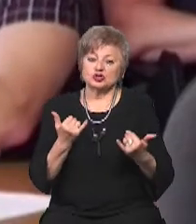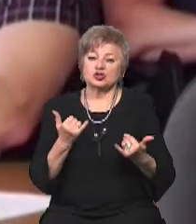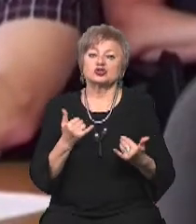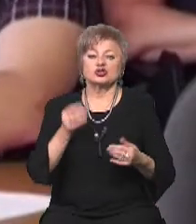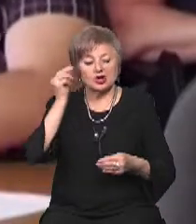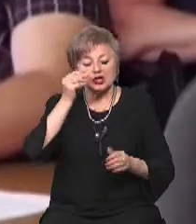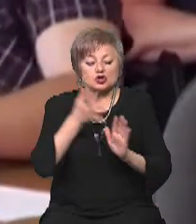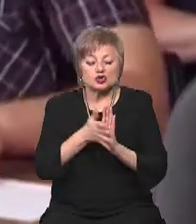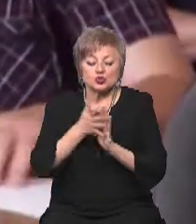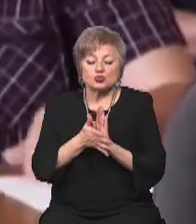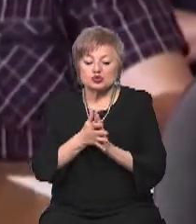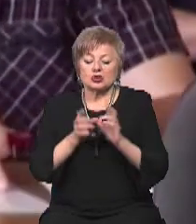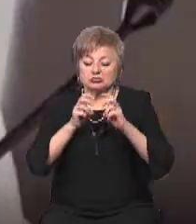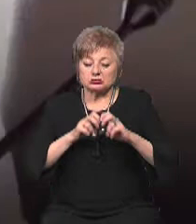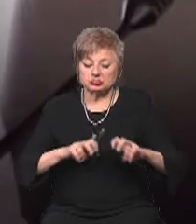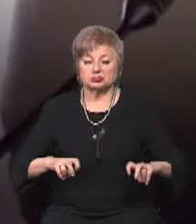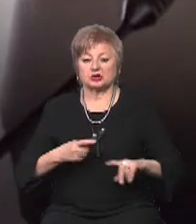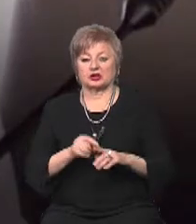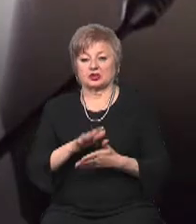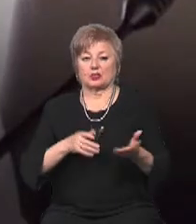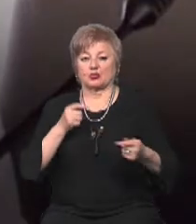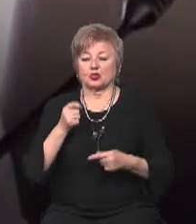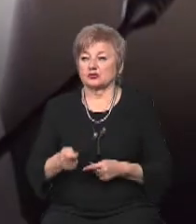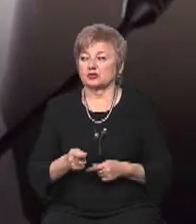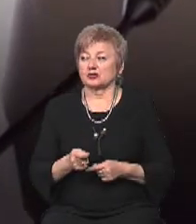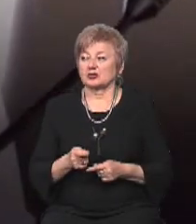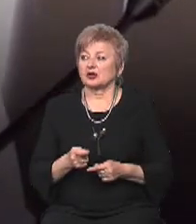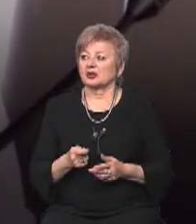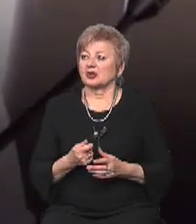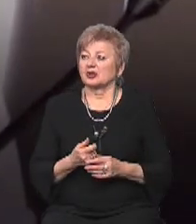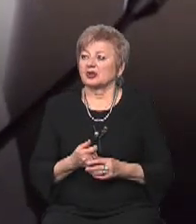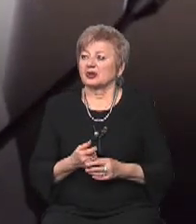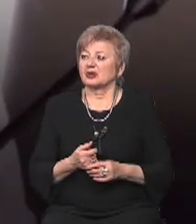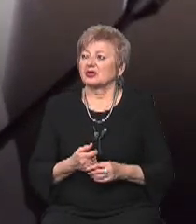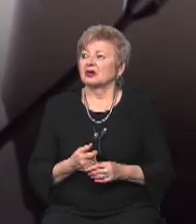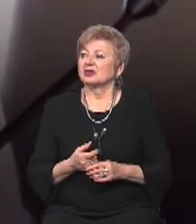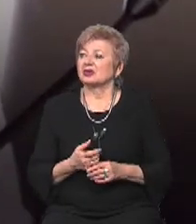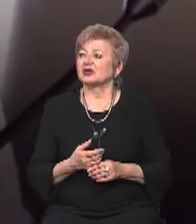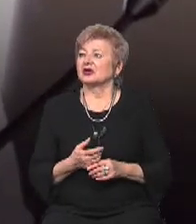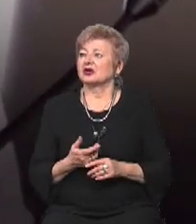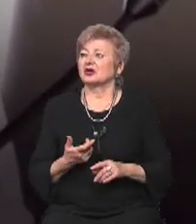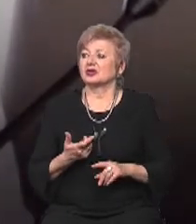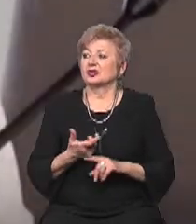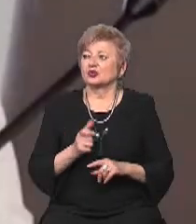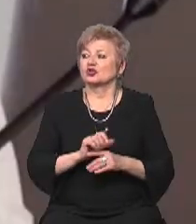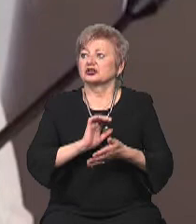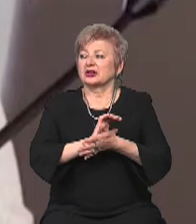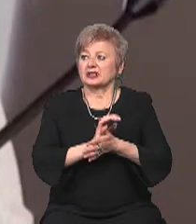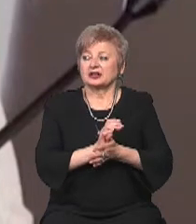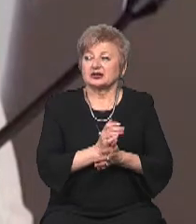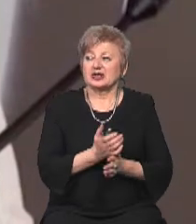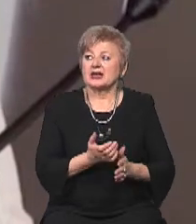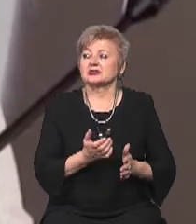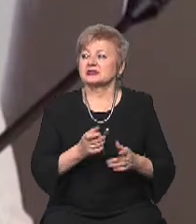та аналіз поданих ініціатив. У випадку, якщо ваш проект пройде, вам потрібно буде дуже тісно і конструктивно